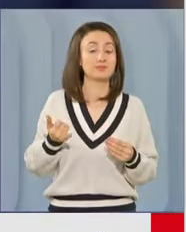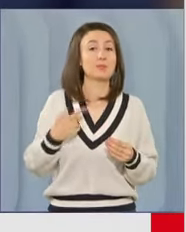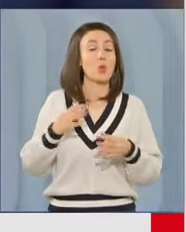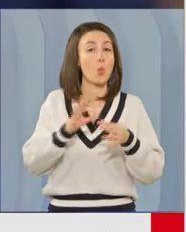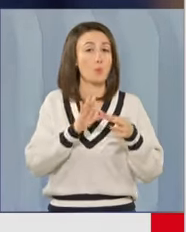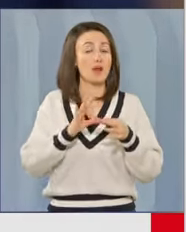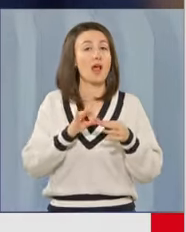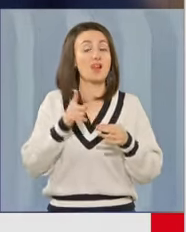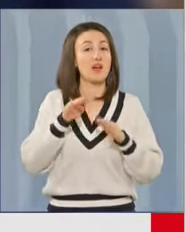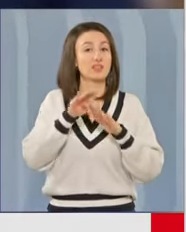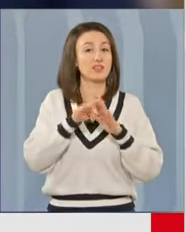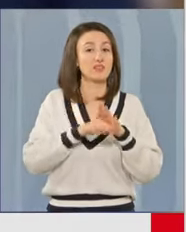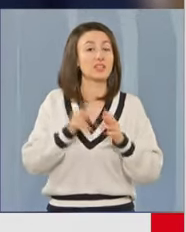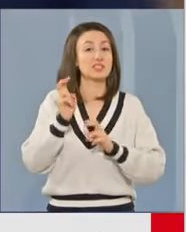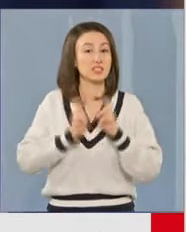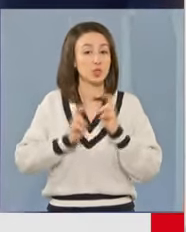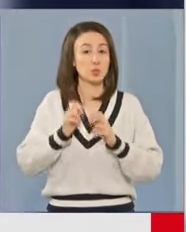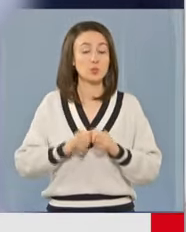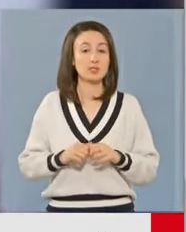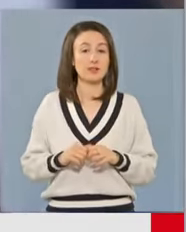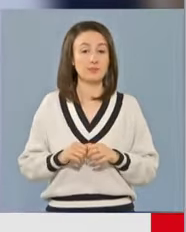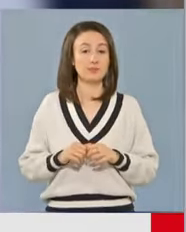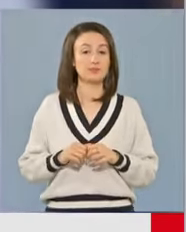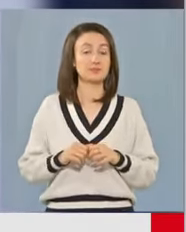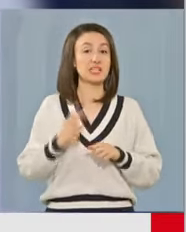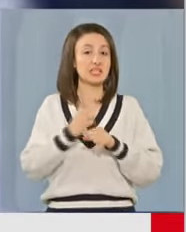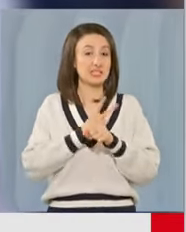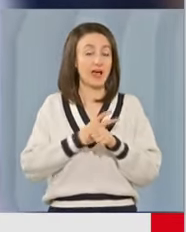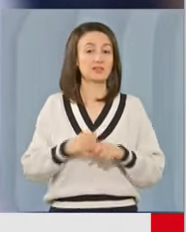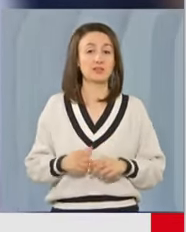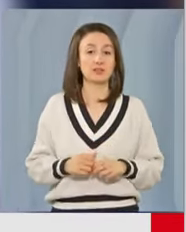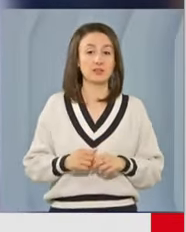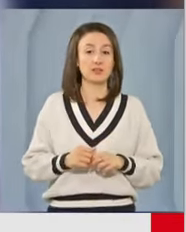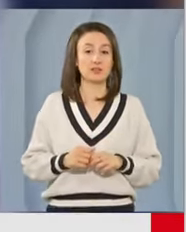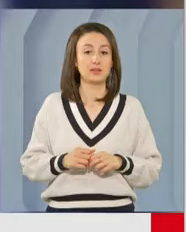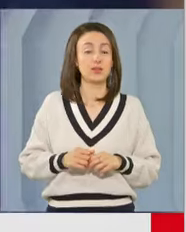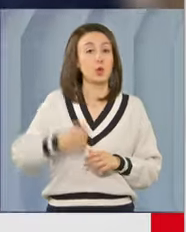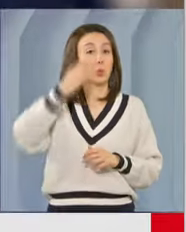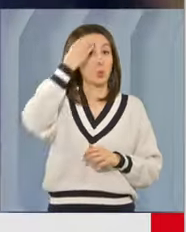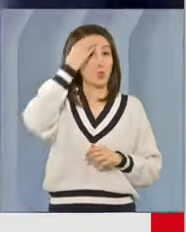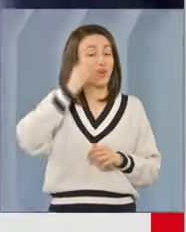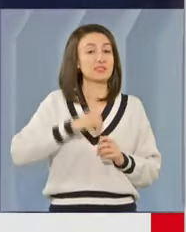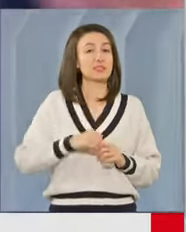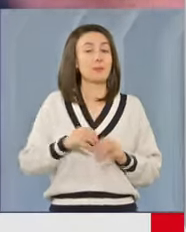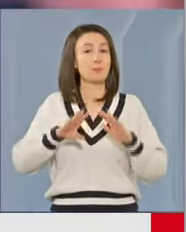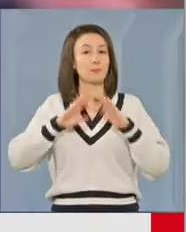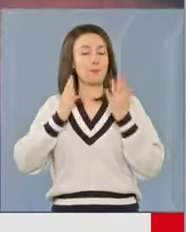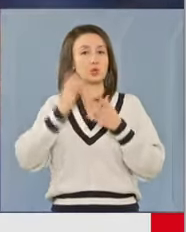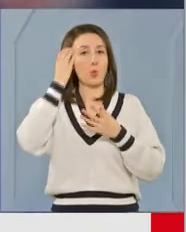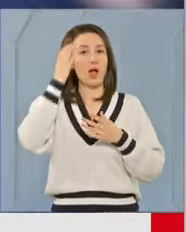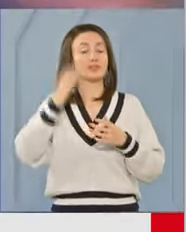cooperarea la nivelul instituțiilor de stat între guvern mediul